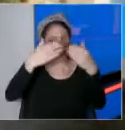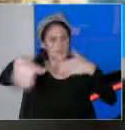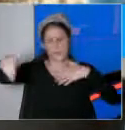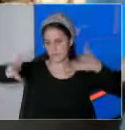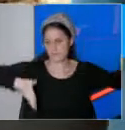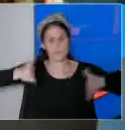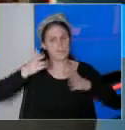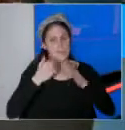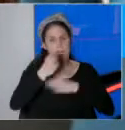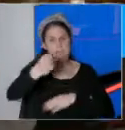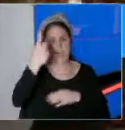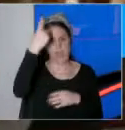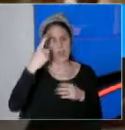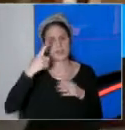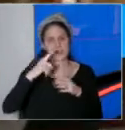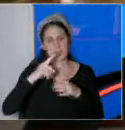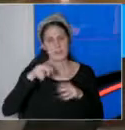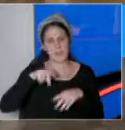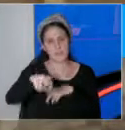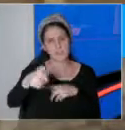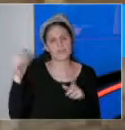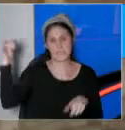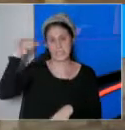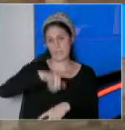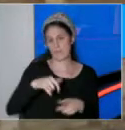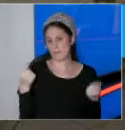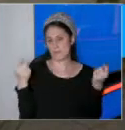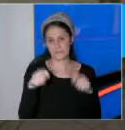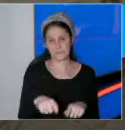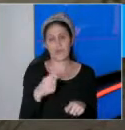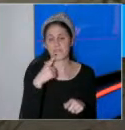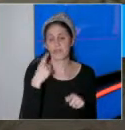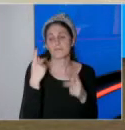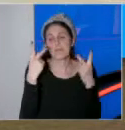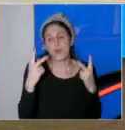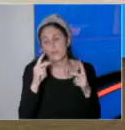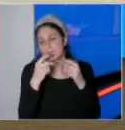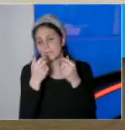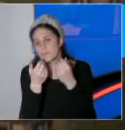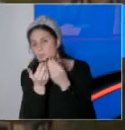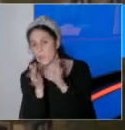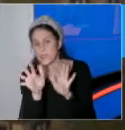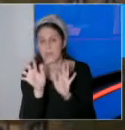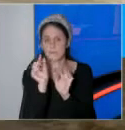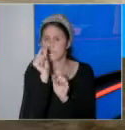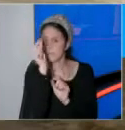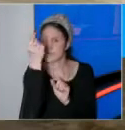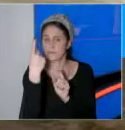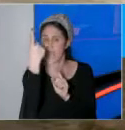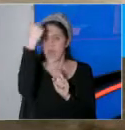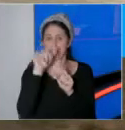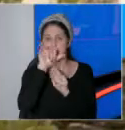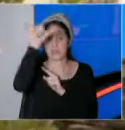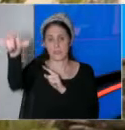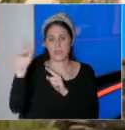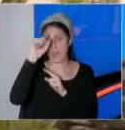איזה מעבר גבול אחד יבשתי, ואת שדה התעופה. בקרוב הם יפתחו איזושהי בועת אוויר מול הודו, אז